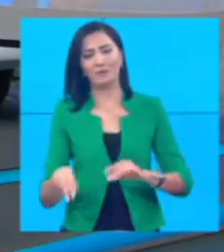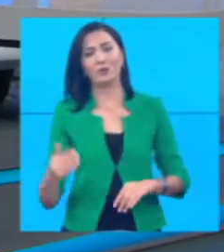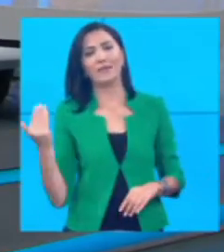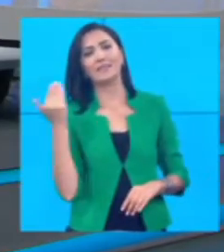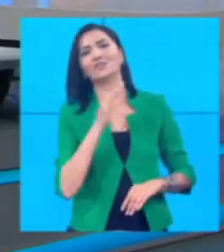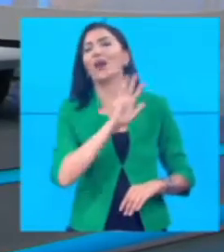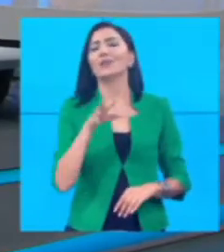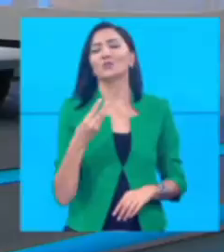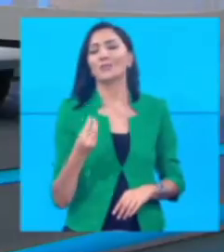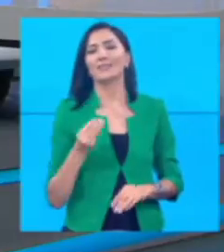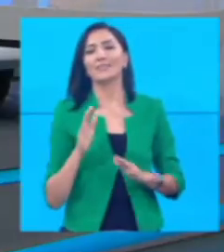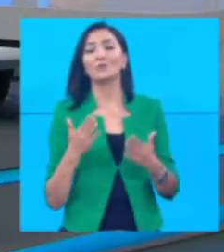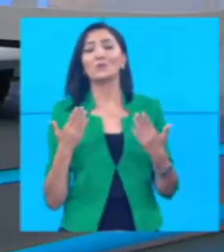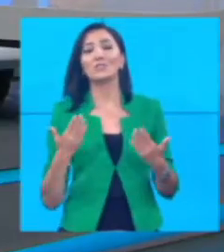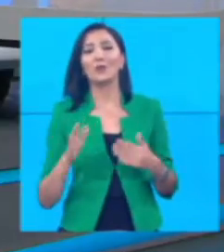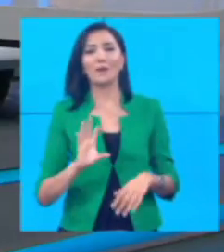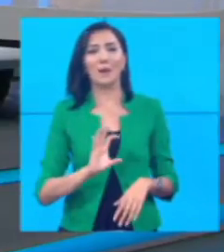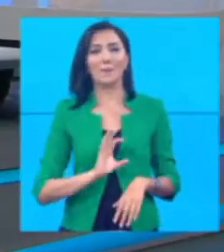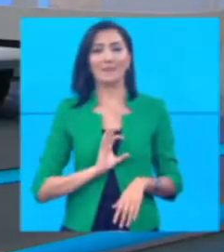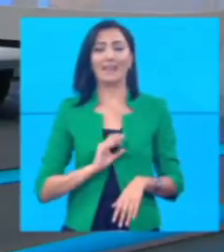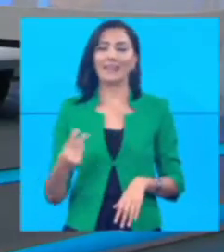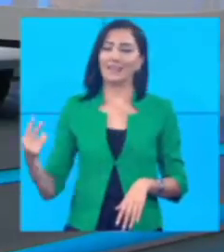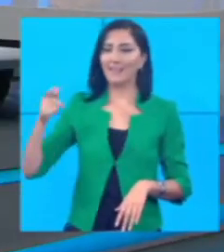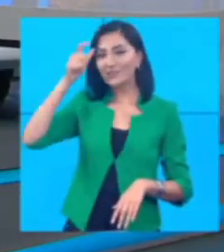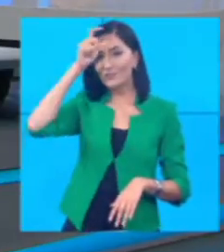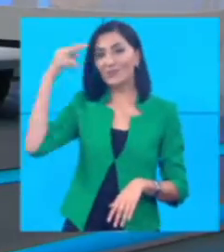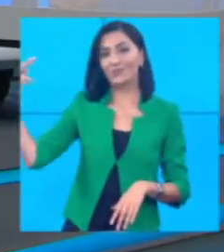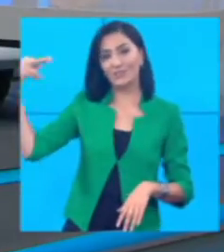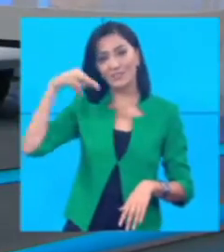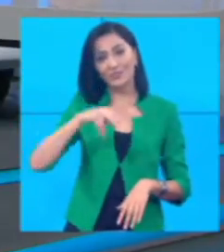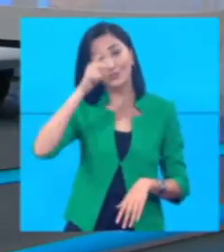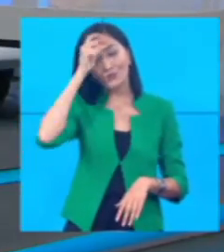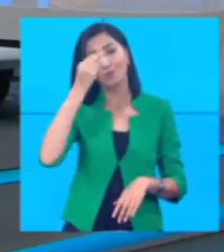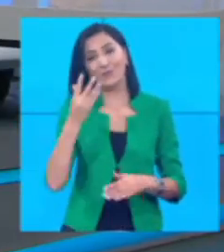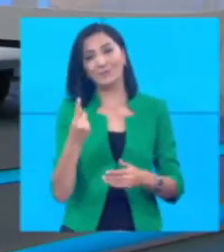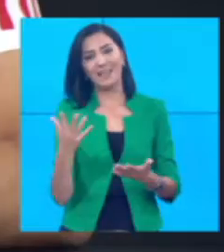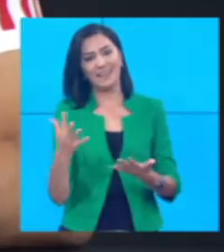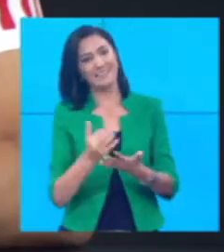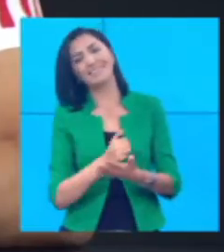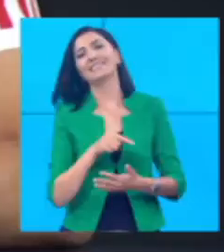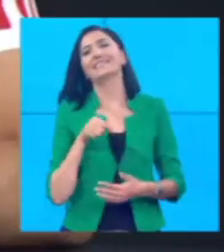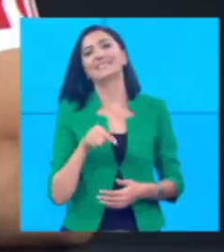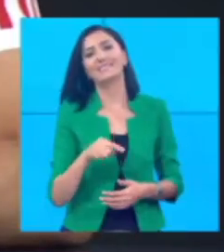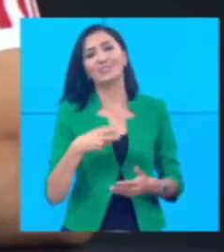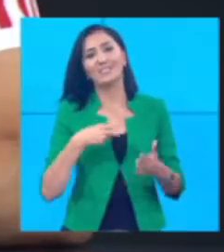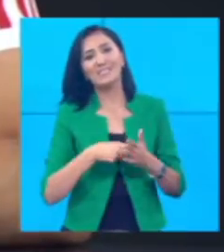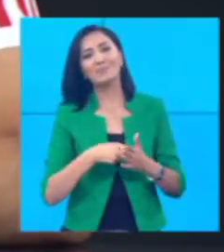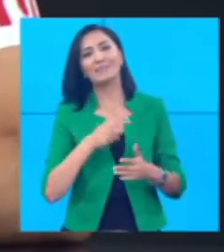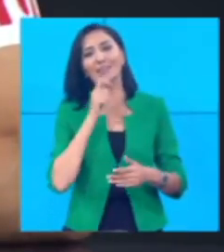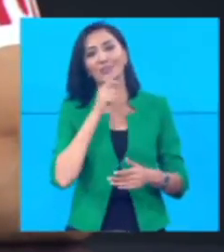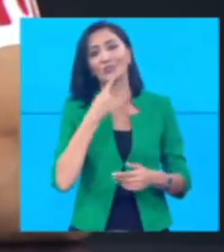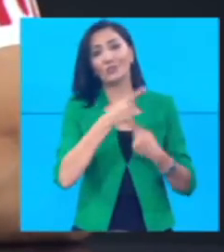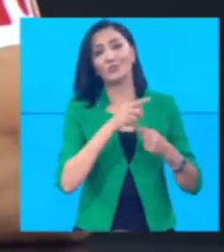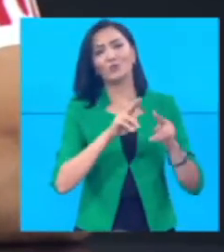olimpiyatlarına. Her şey iyi gidiyor. İnşallah madalyayla döneceğiz. Türkiye'ye güzel şeyler kazandıracağız. Adımızdan söz